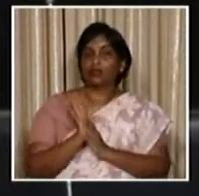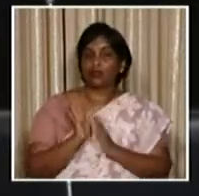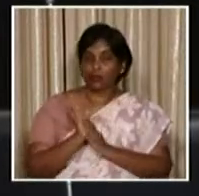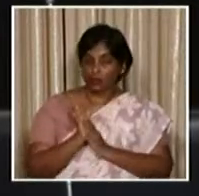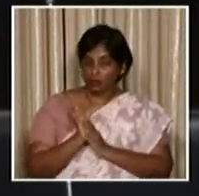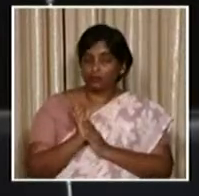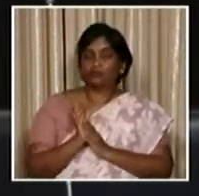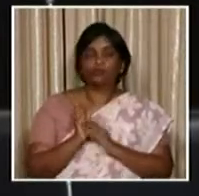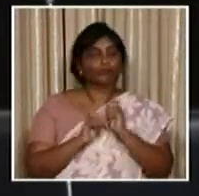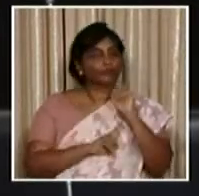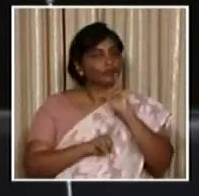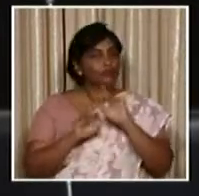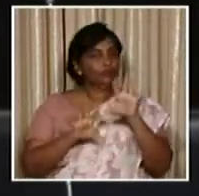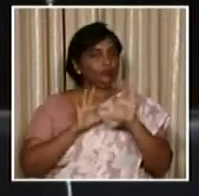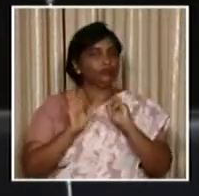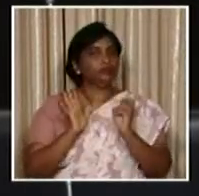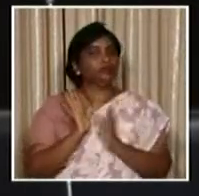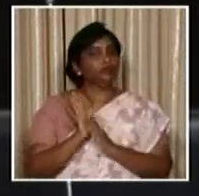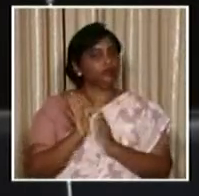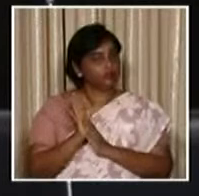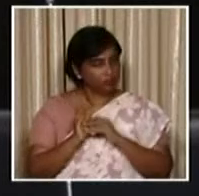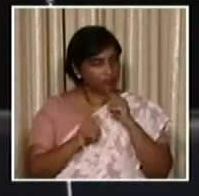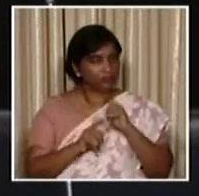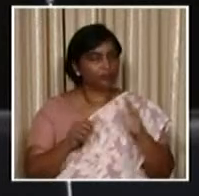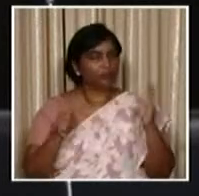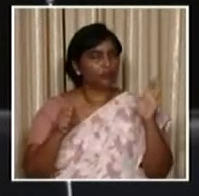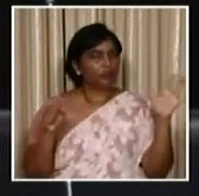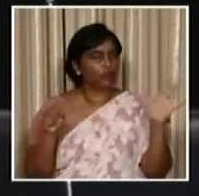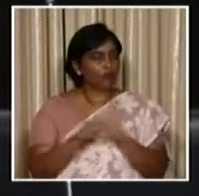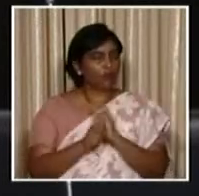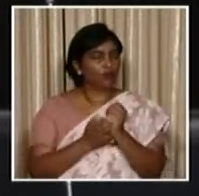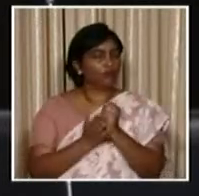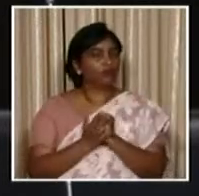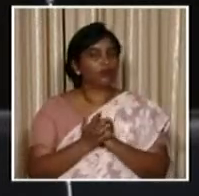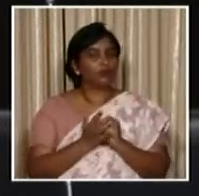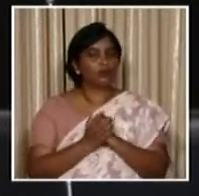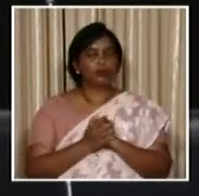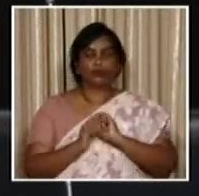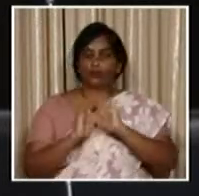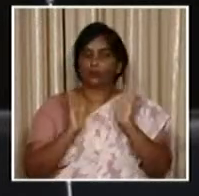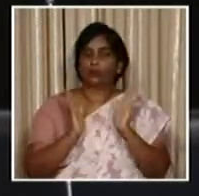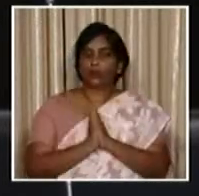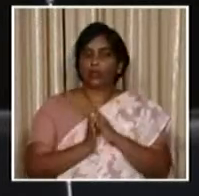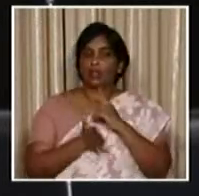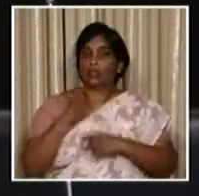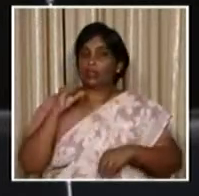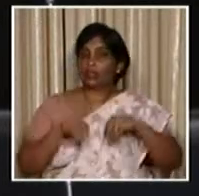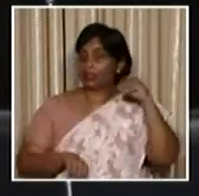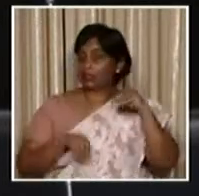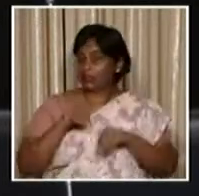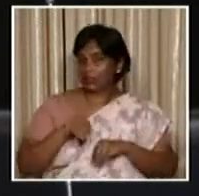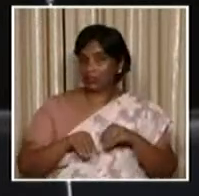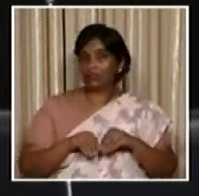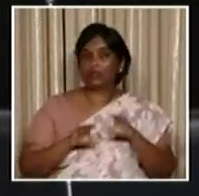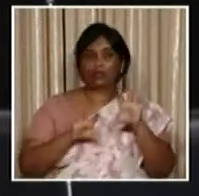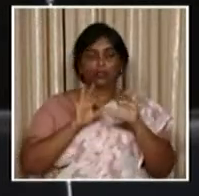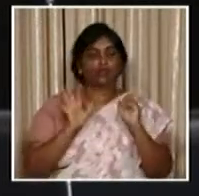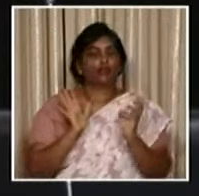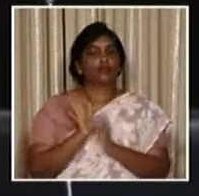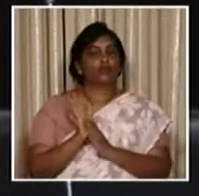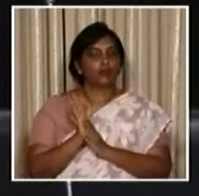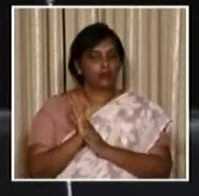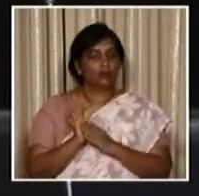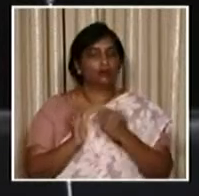සභාව පාර්ලිමේන්තු තේරීම් කාර්යක සභාව සම්පූර්ණයෙන්ම ඒකපාක්ෂික දේශපාලන තේරීම් කාර්යක